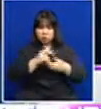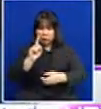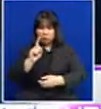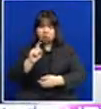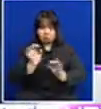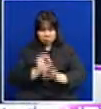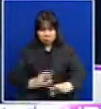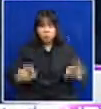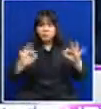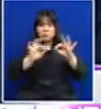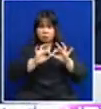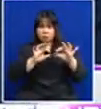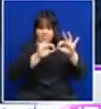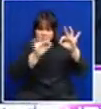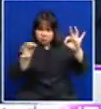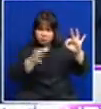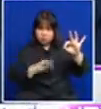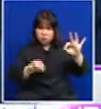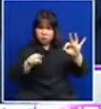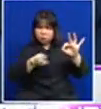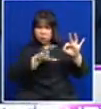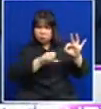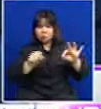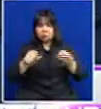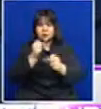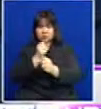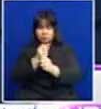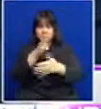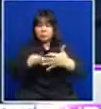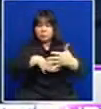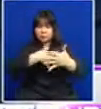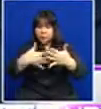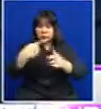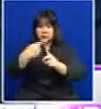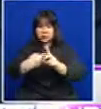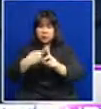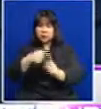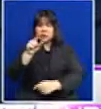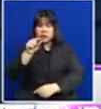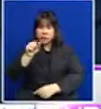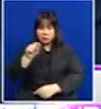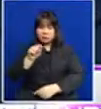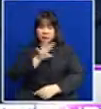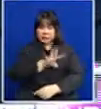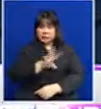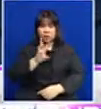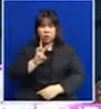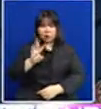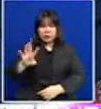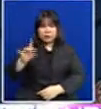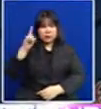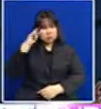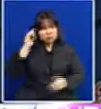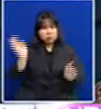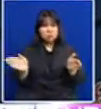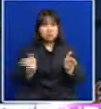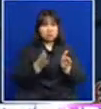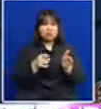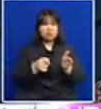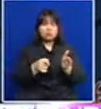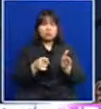ไปเปรียบกับเหตุการณ์ด้วยว่าไอ้รถแมพ20เดือน464เนี่ยมันจะสั้นลงมา